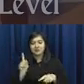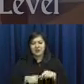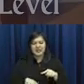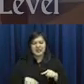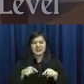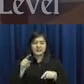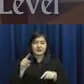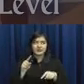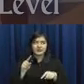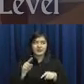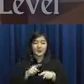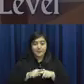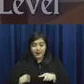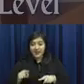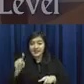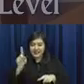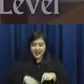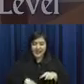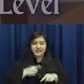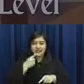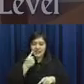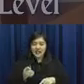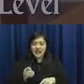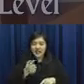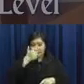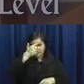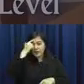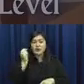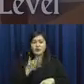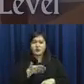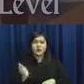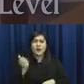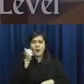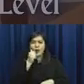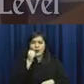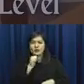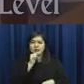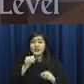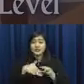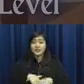eh. That's true. Meron siyang gustong sabihin